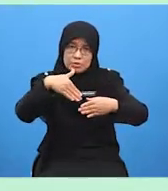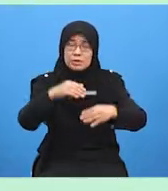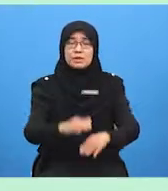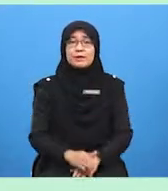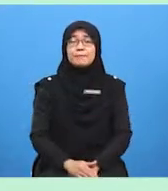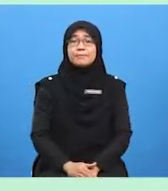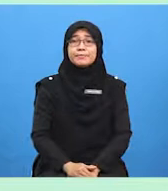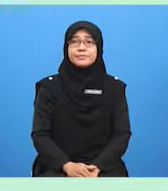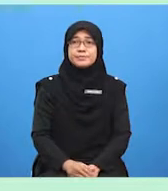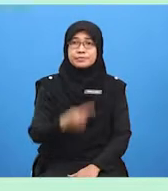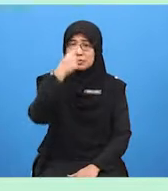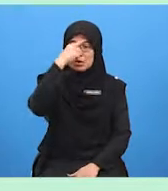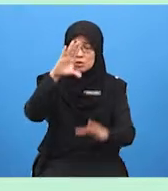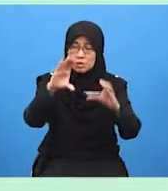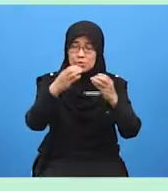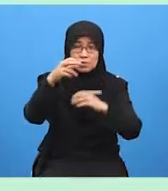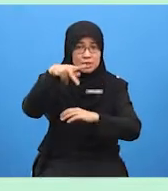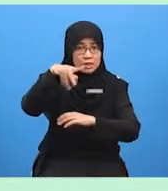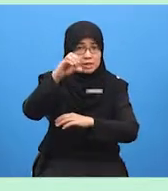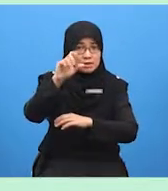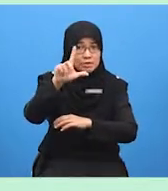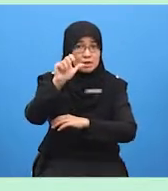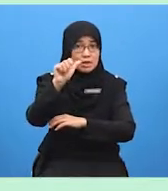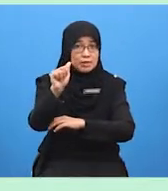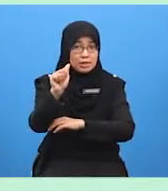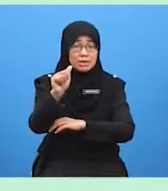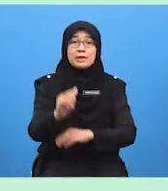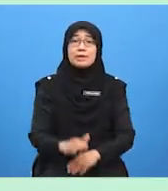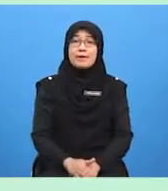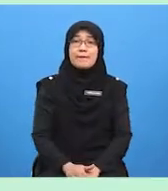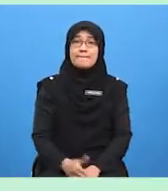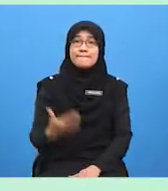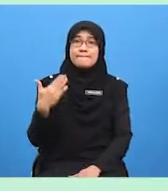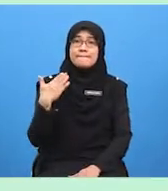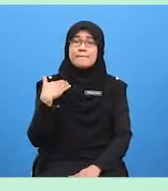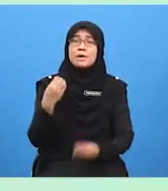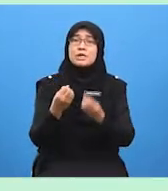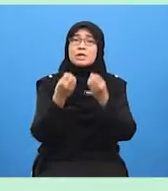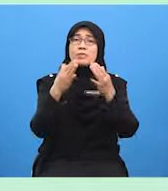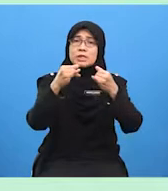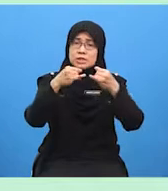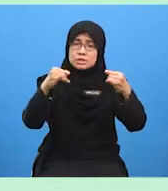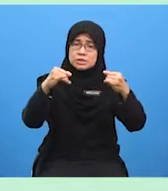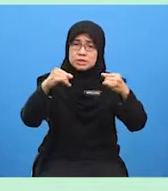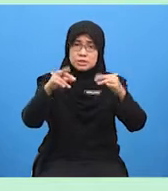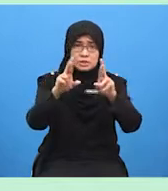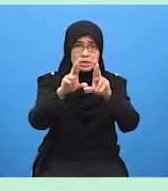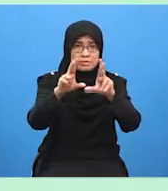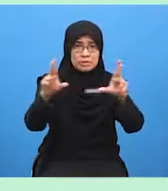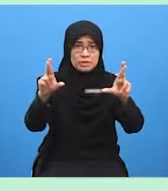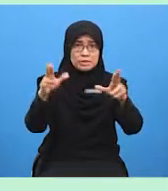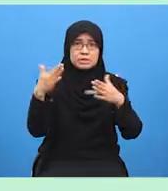mengubah suai pola. Manakala pembaris sesiku L pula digunakan untuk membuat garisan